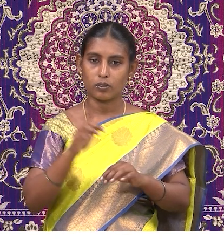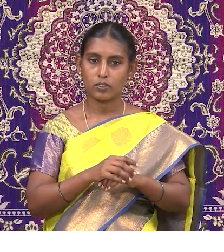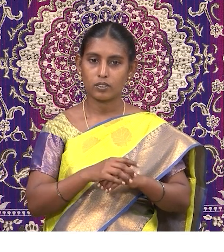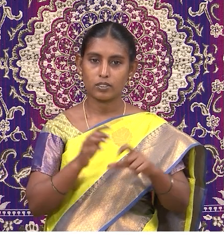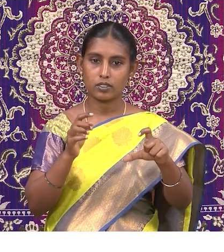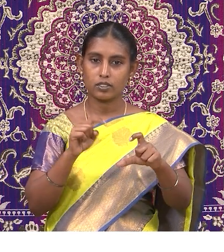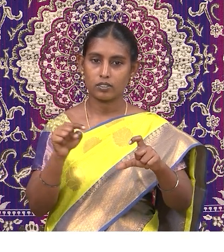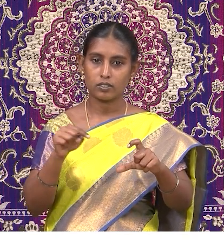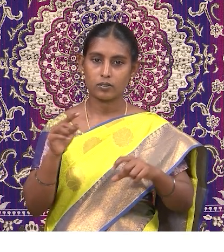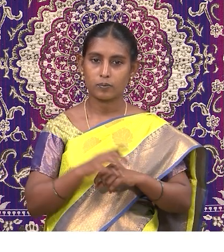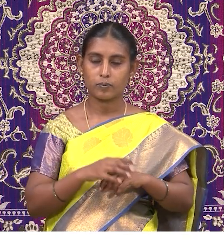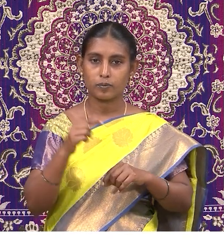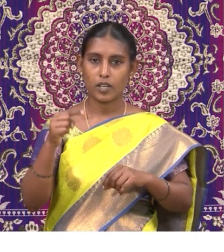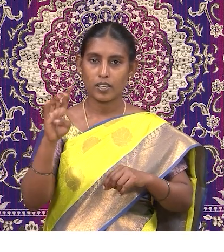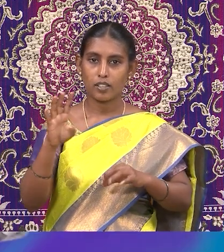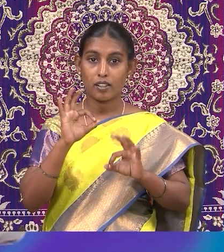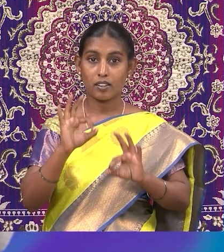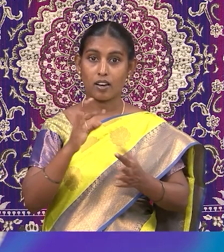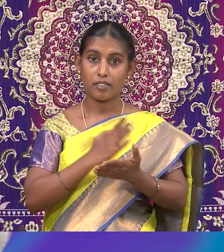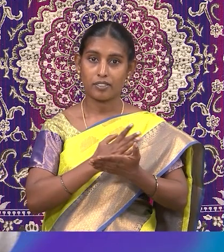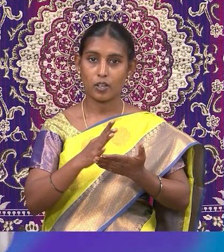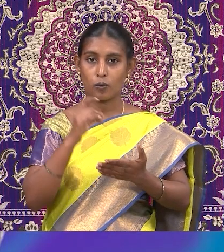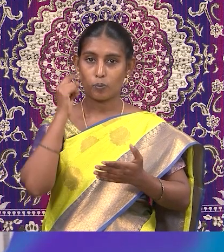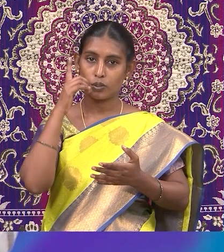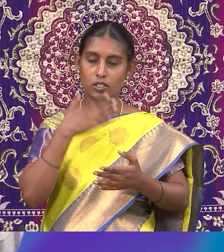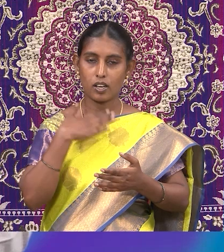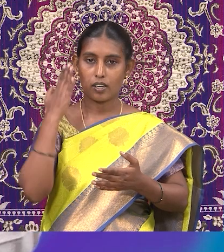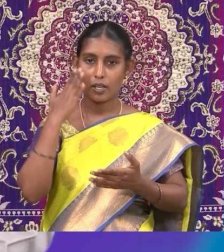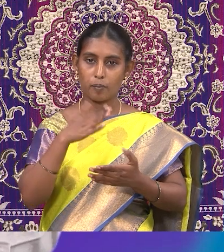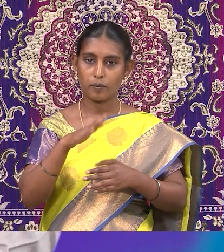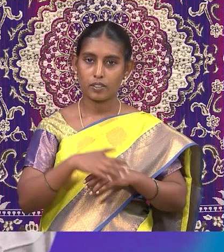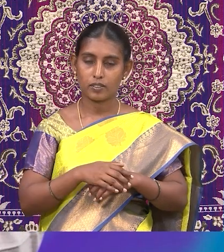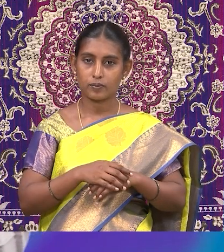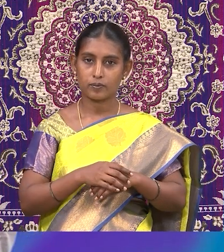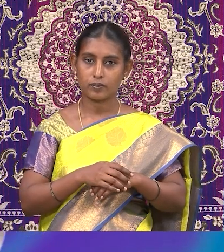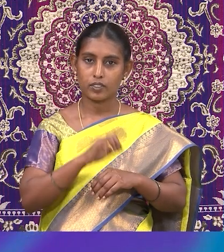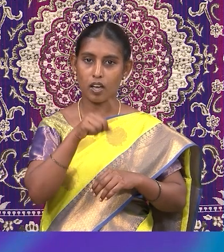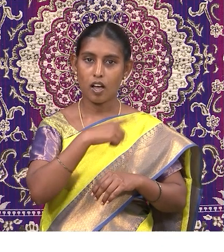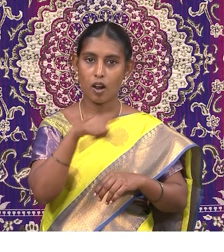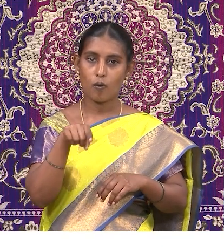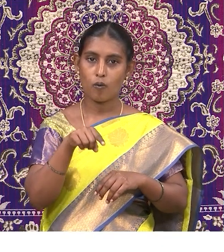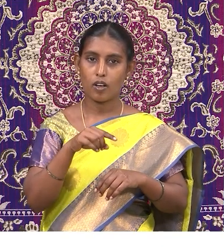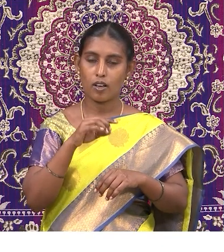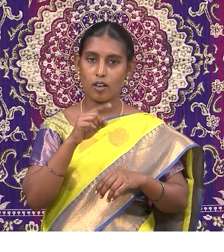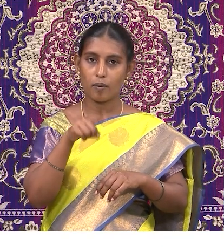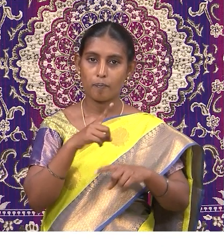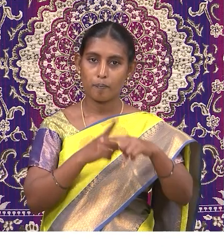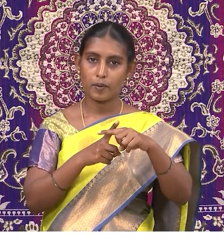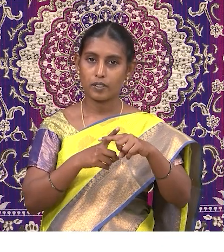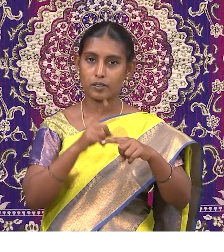கண்டிப்பாக உங்களுக்கு அத்தனை பேருக்கும் தெளிவாக புரிந்திருக்கின்றோம் என்று நான் நம்புகின்றேன். ஆல்ஃபா ப்ளஸ் பீட்டா என்ன, மைனஸ் பி பை